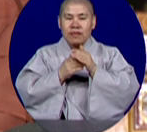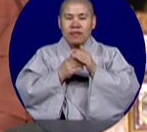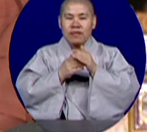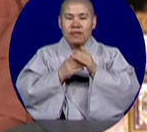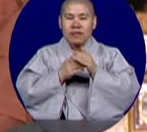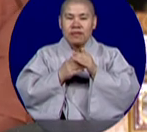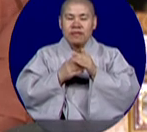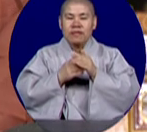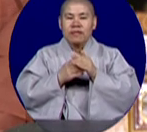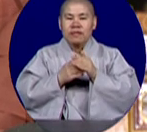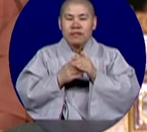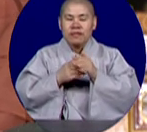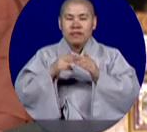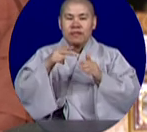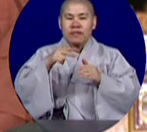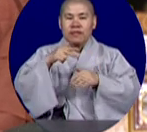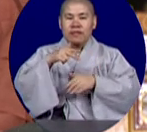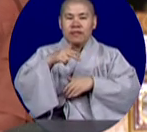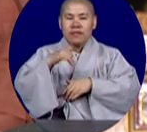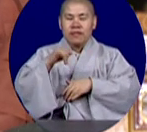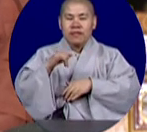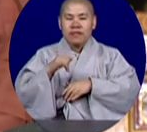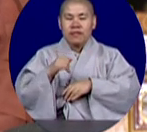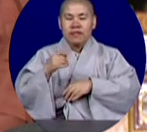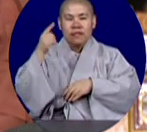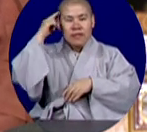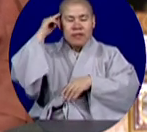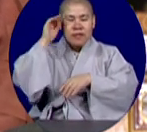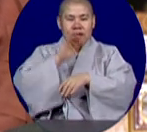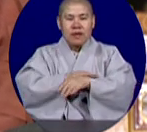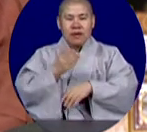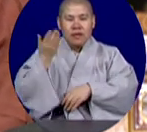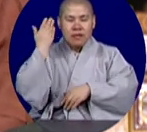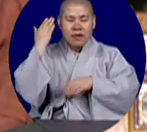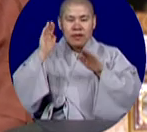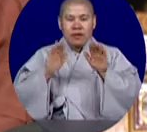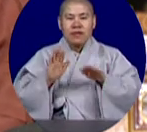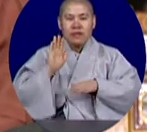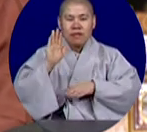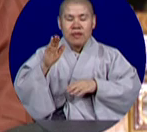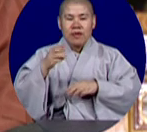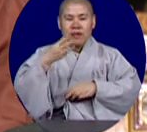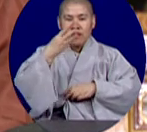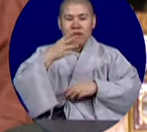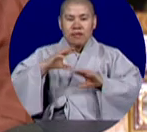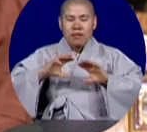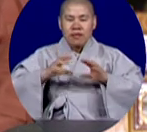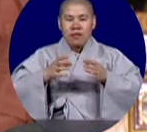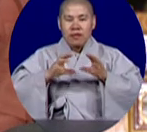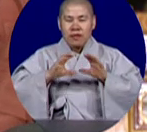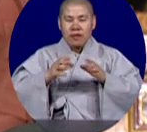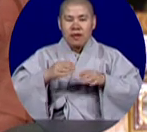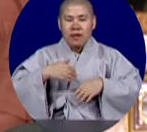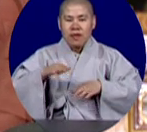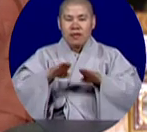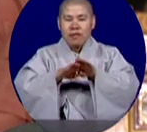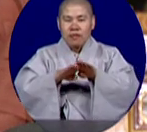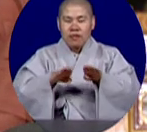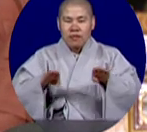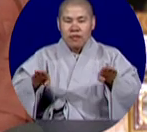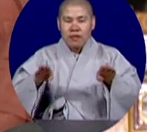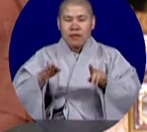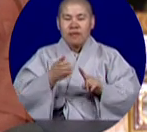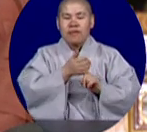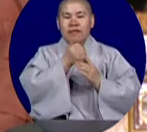지입삼세하야 실계평등하고 지혜가 과거 현재 미래 삼세에 들어가서 다 평등하고 이